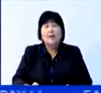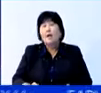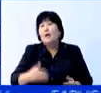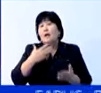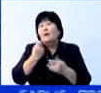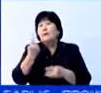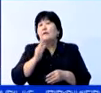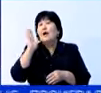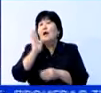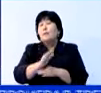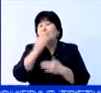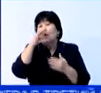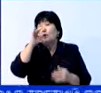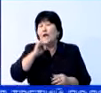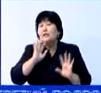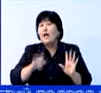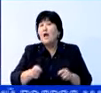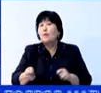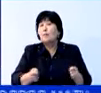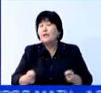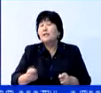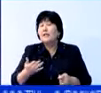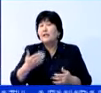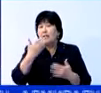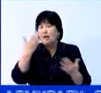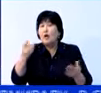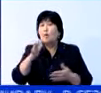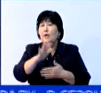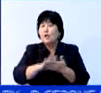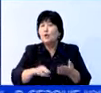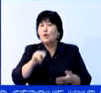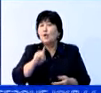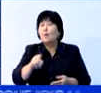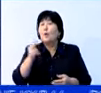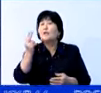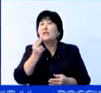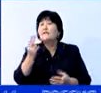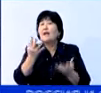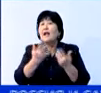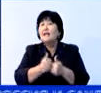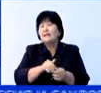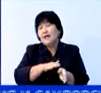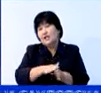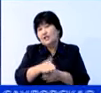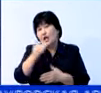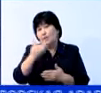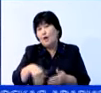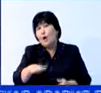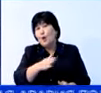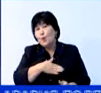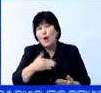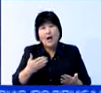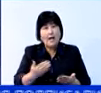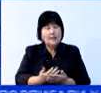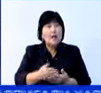В своем первом послании народу Казахстана президент страны поручил продолжить работы по цифровизации, реализации программы «Рухани Жангару»